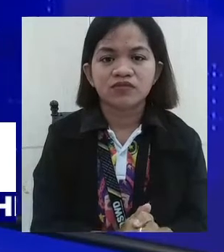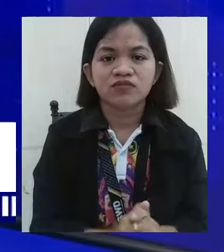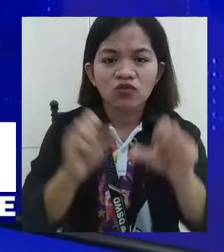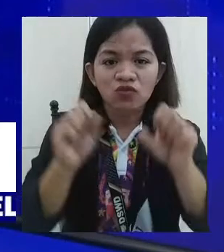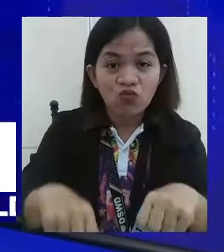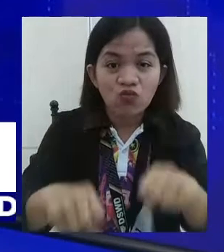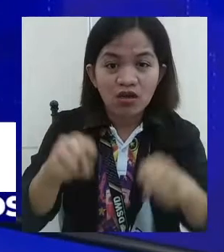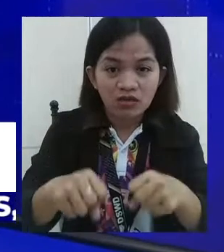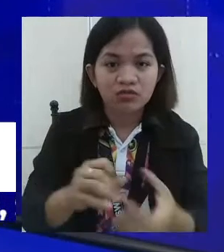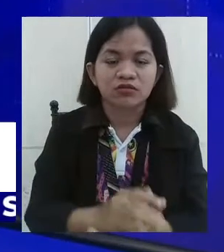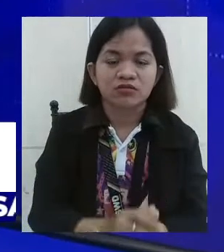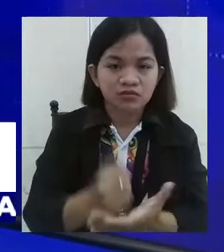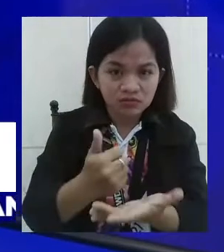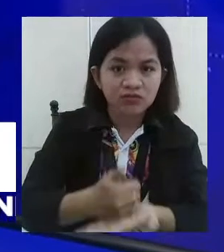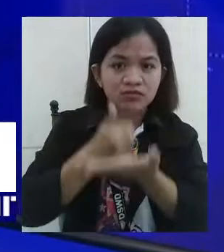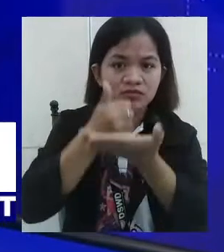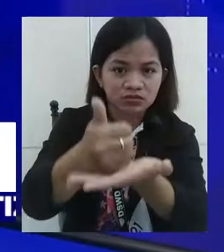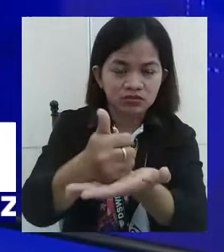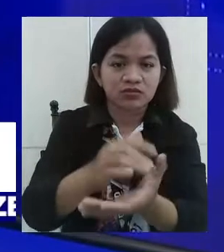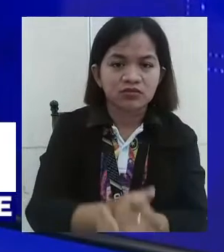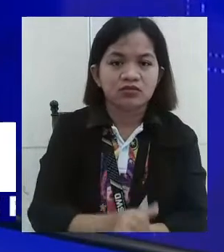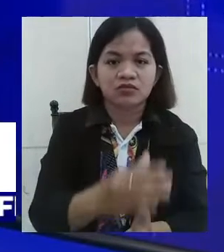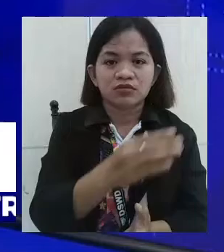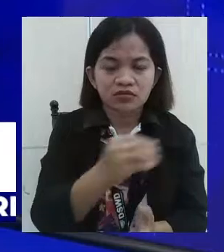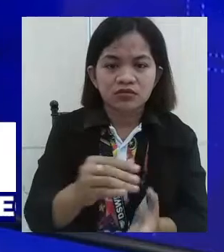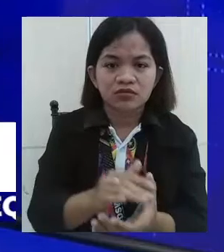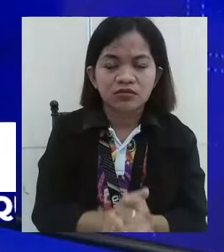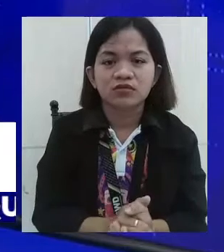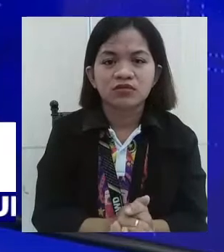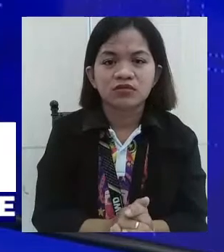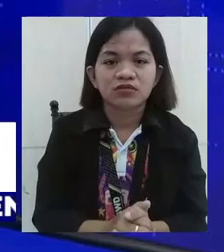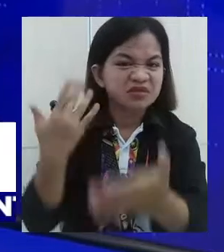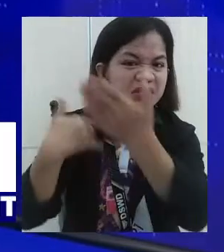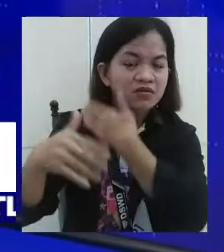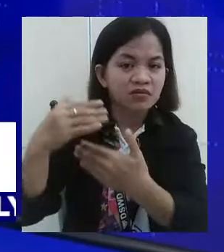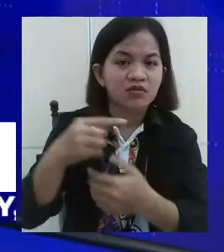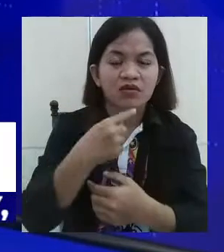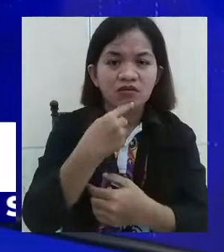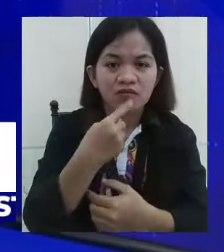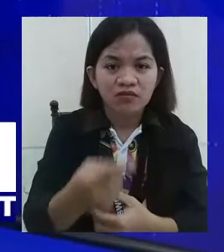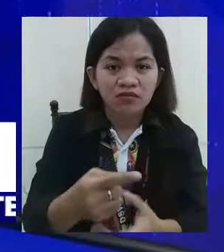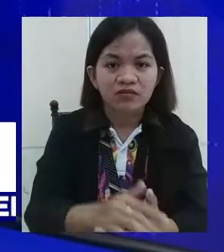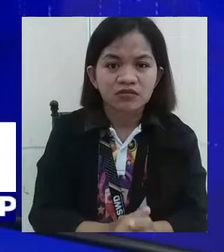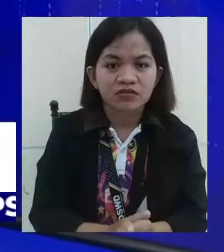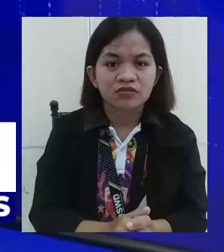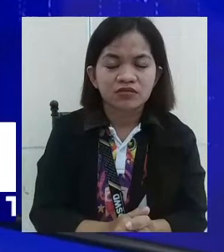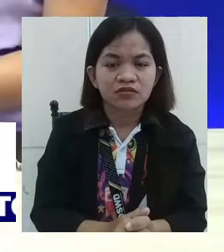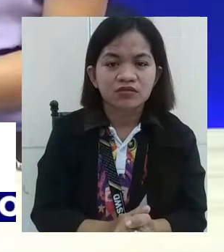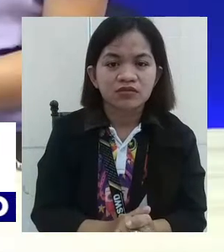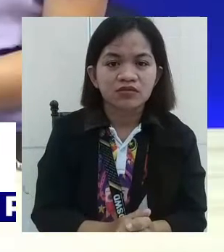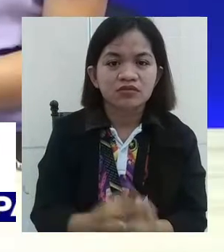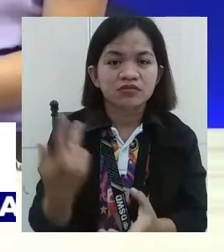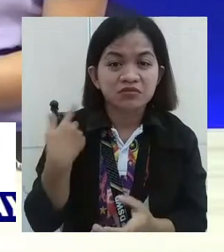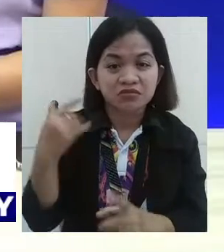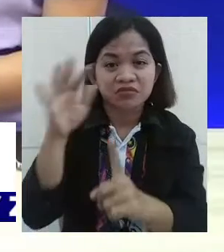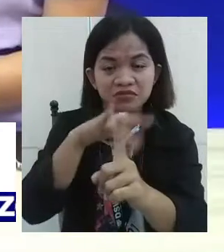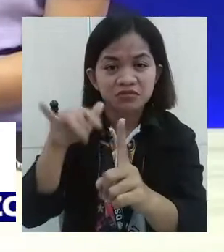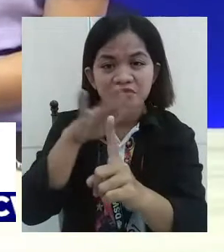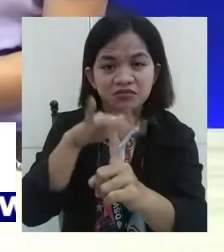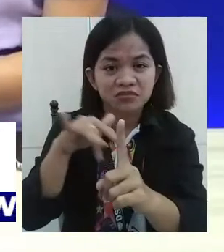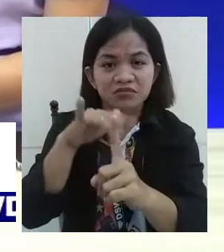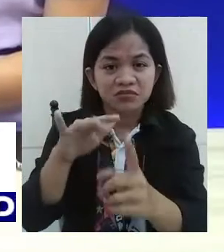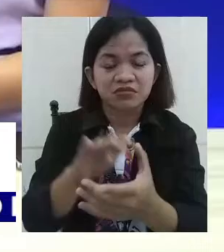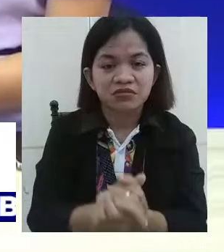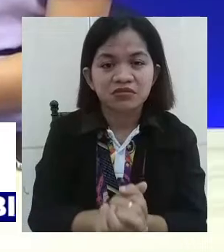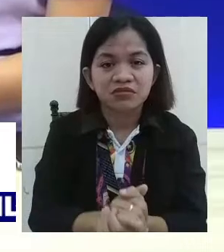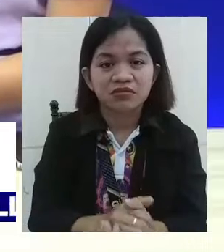agad-agad yung mga pangangailangan. In fact, in the previous din naman mamay, previous nating observances ng NDPR,